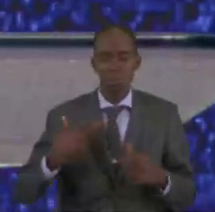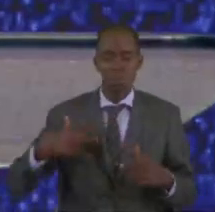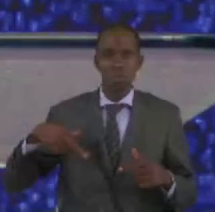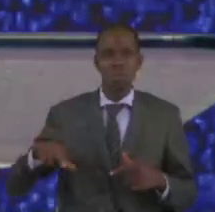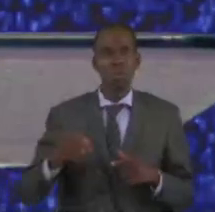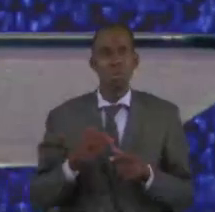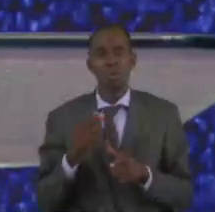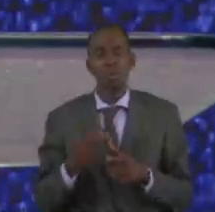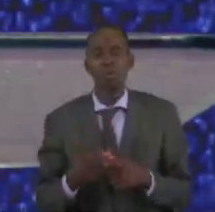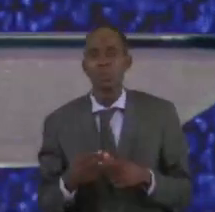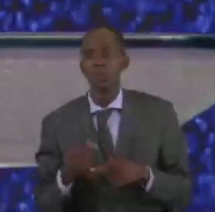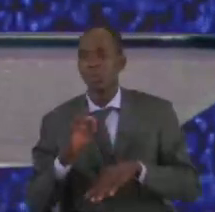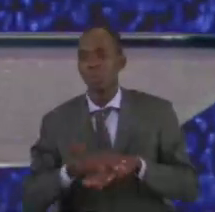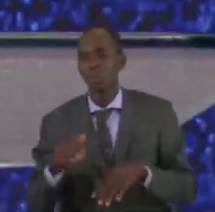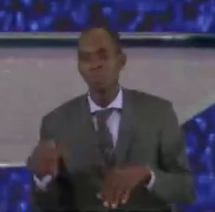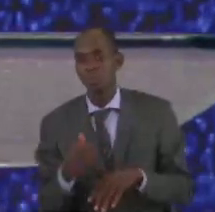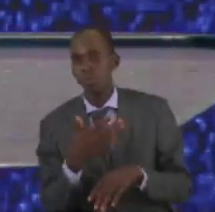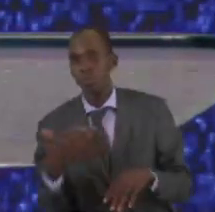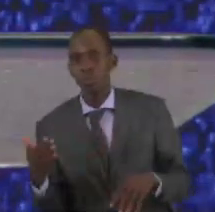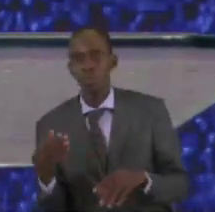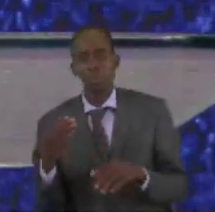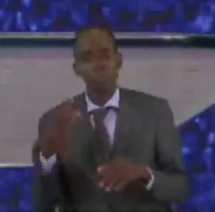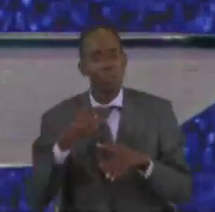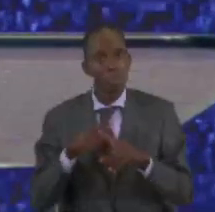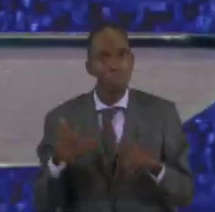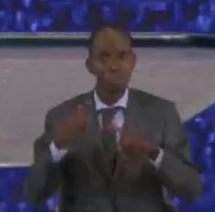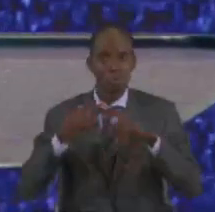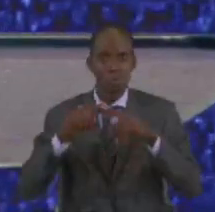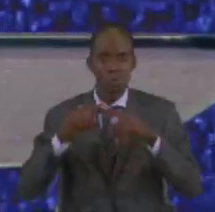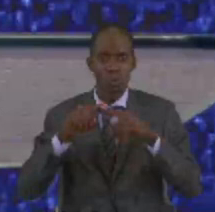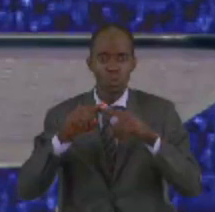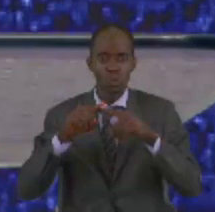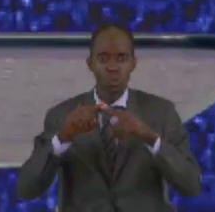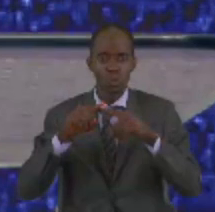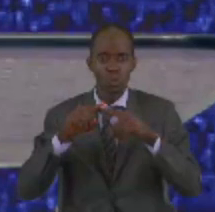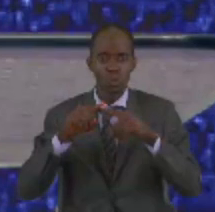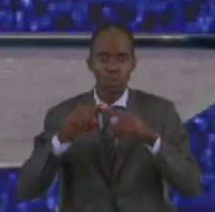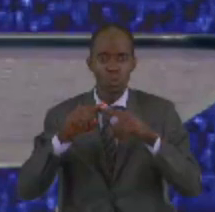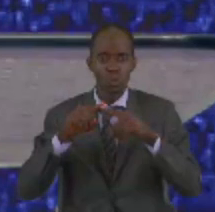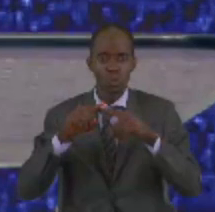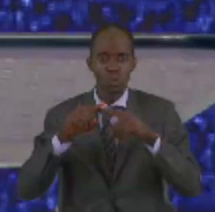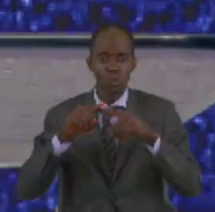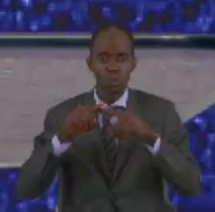religion, ou bien d'écouter Dieu pour le salut.